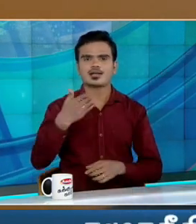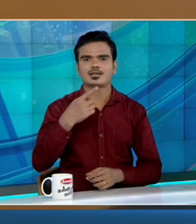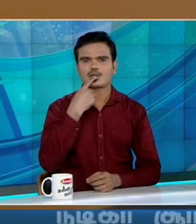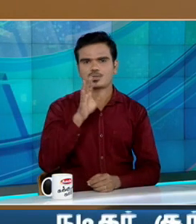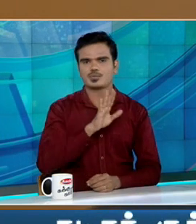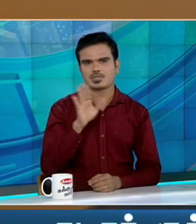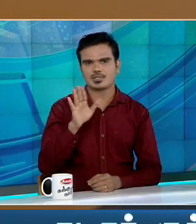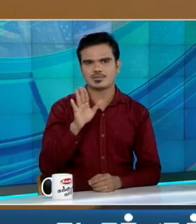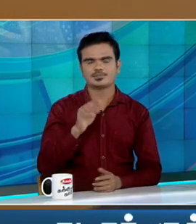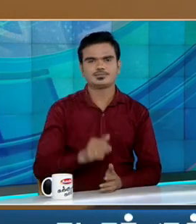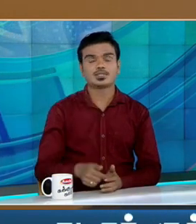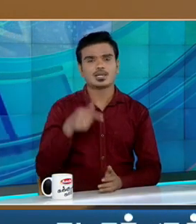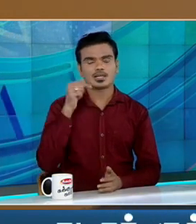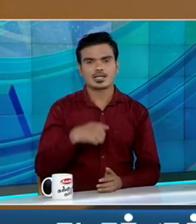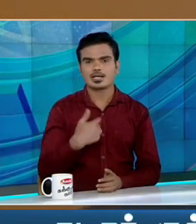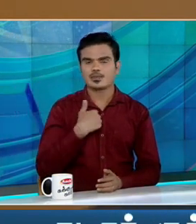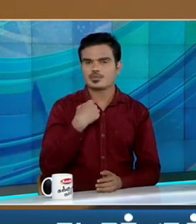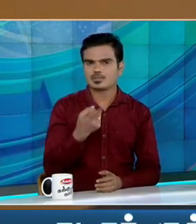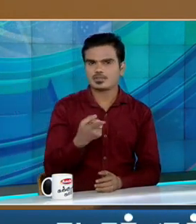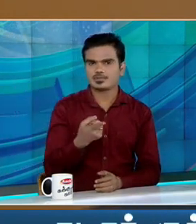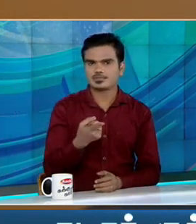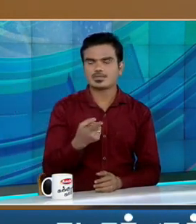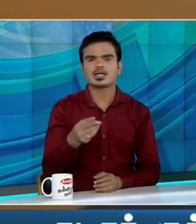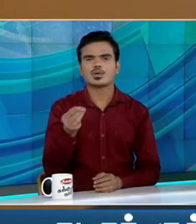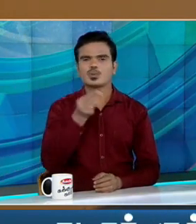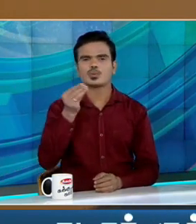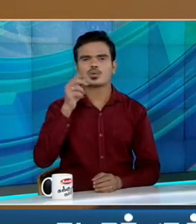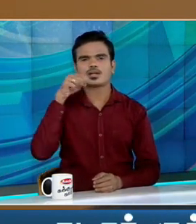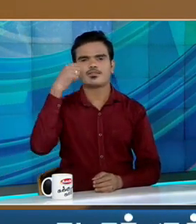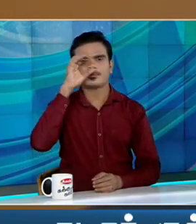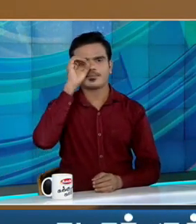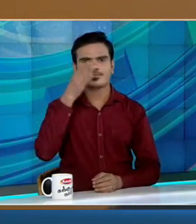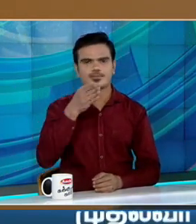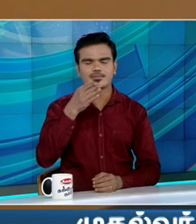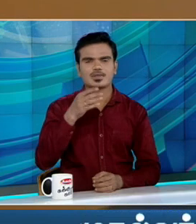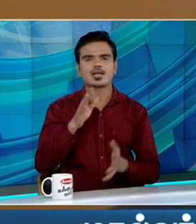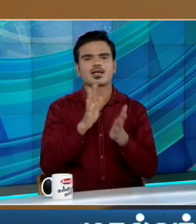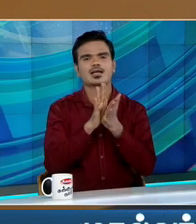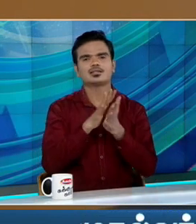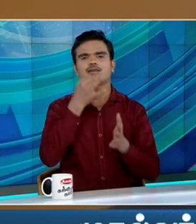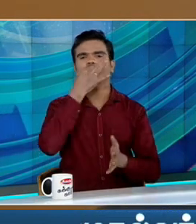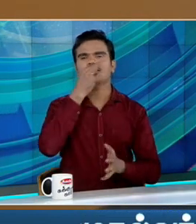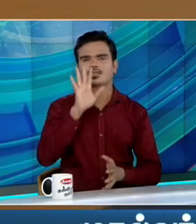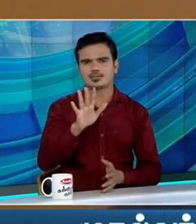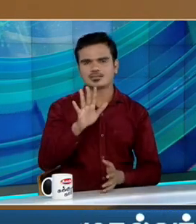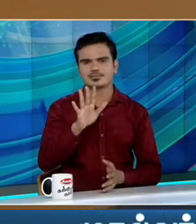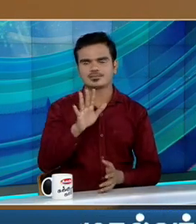சொல்ல போகிறதில்ல. என்னை பொறுத்த வரைக்கும் சில படங்கள் கைதட்டுறதுக்கும் விசில்